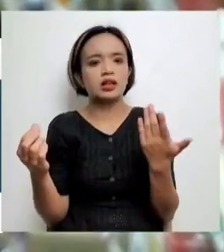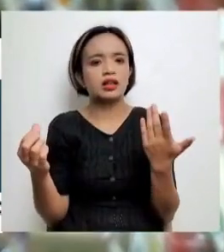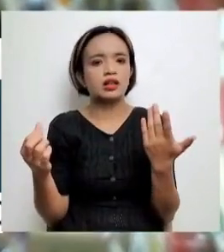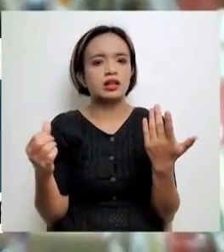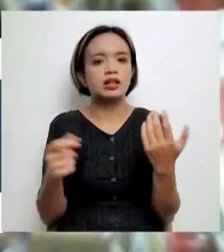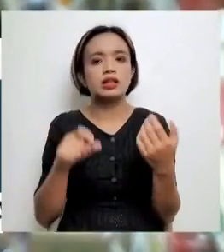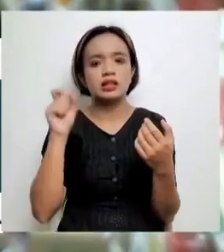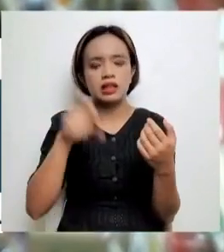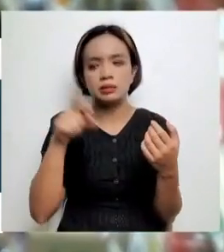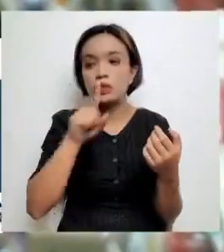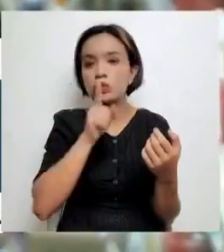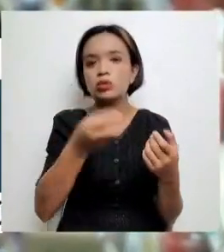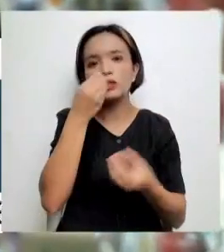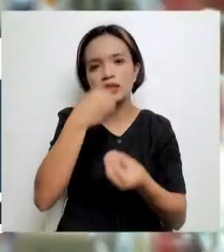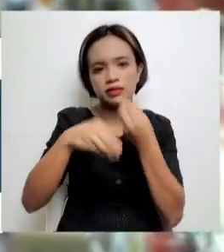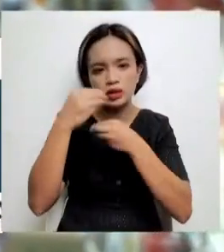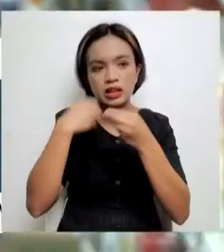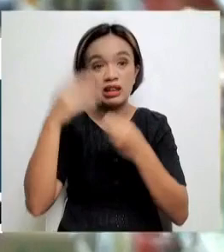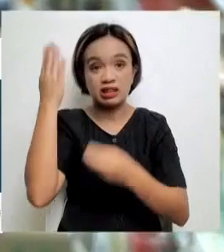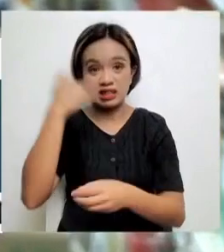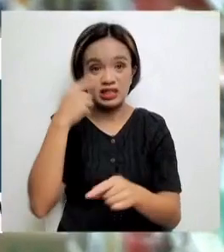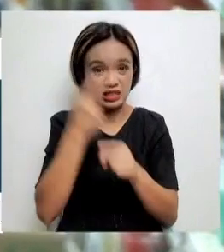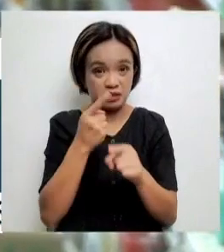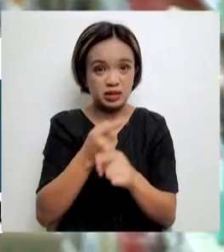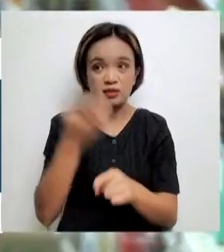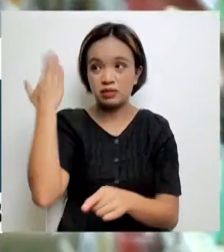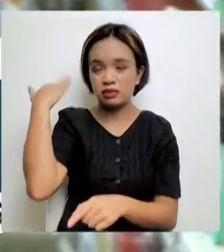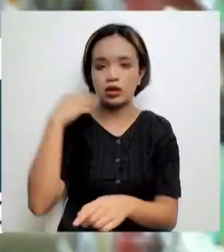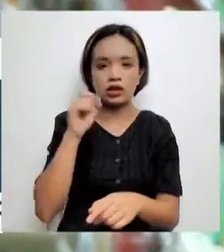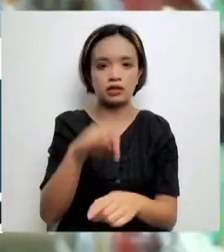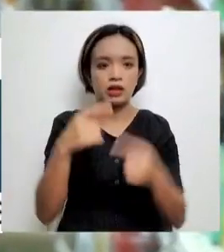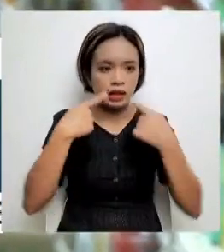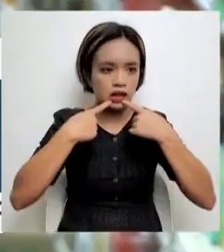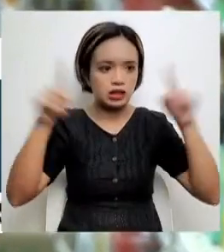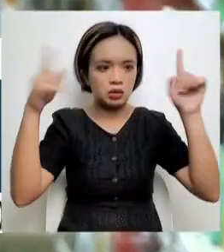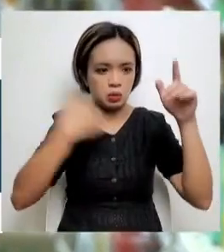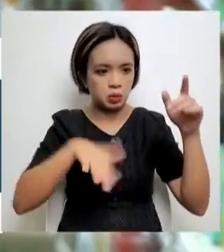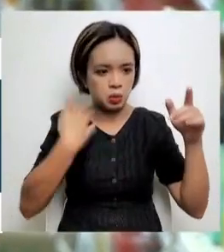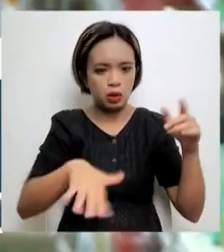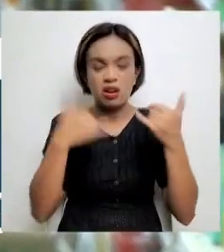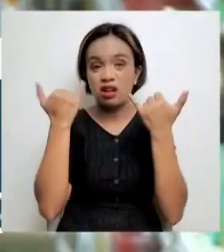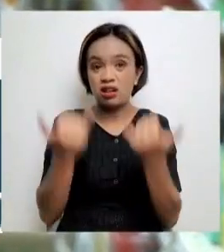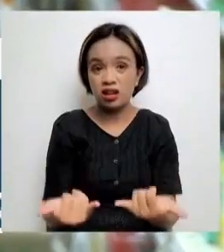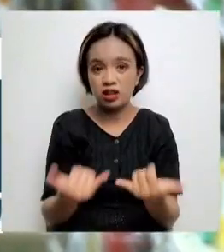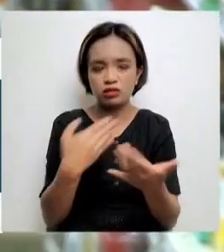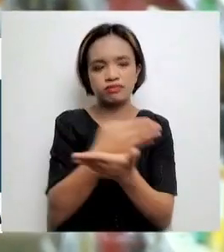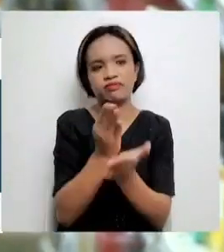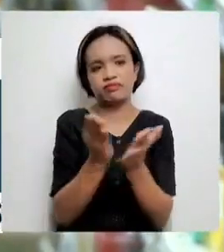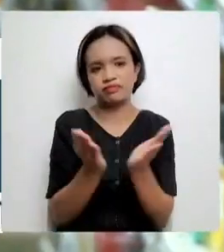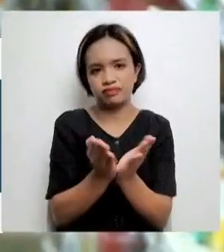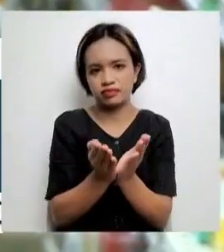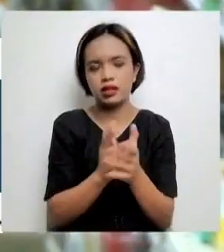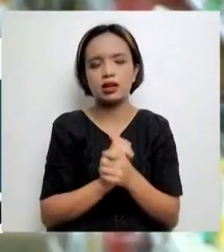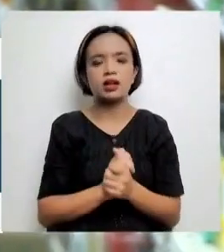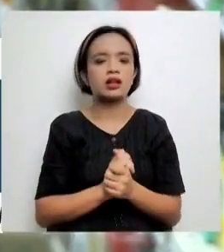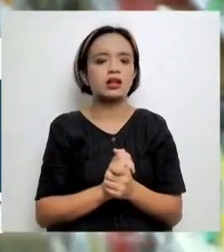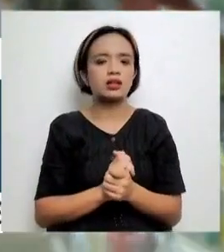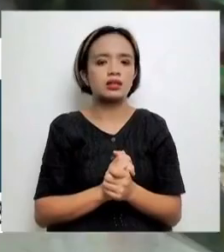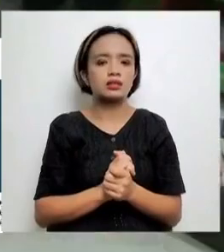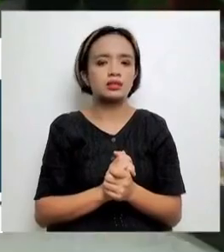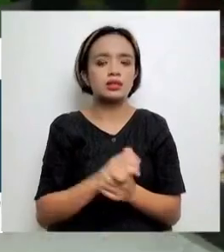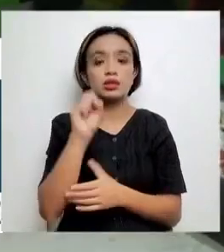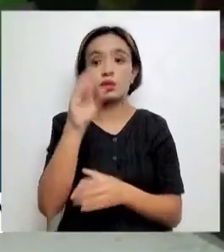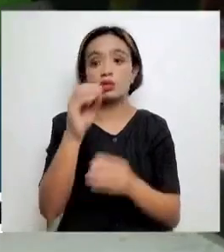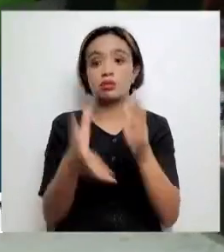lang talaga. Kasi dati, di ba, kung masagana, masagana talaga. Ngayon, budgeted. So, yung pinakamura